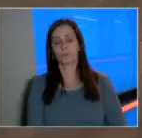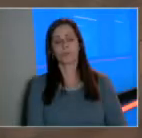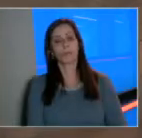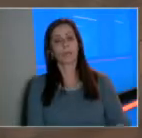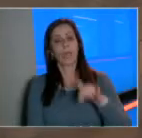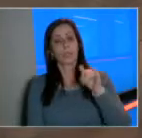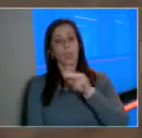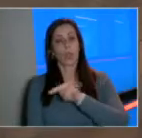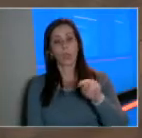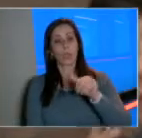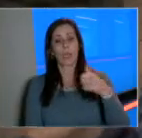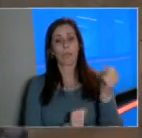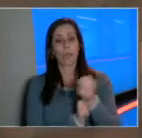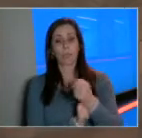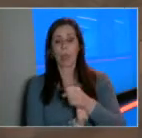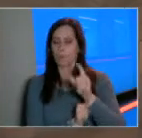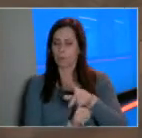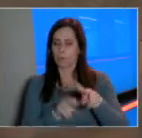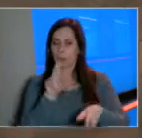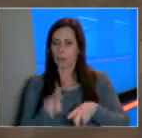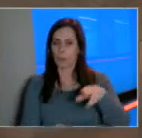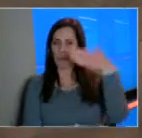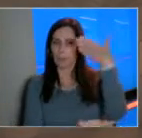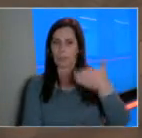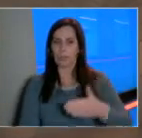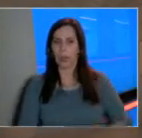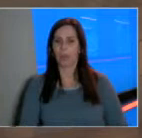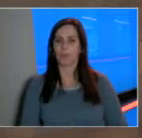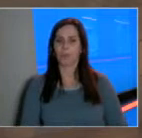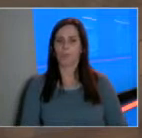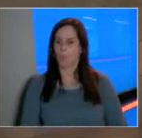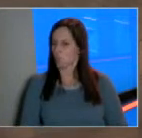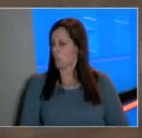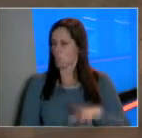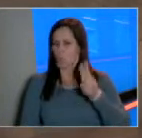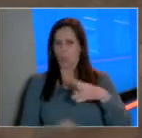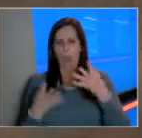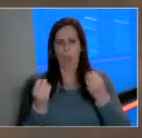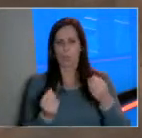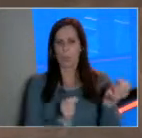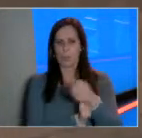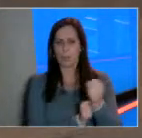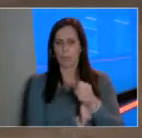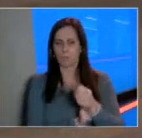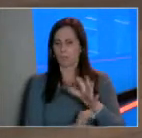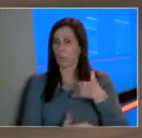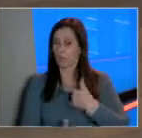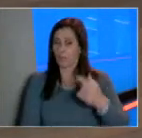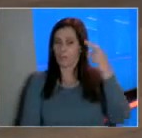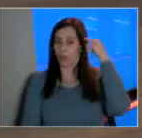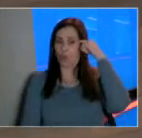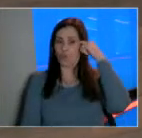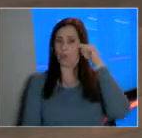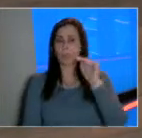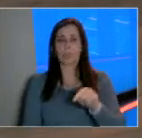דניאל, איזה תחום לדעתך מוזנח במדינה וחייבים לטפל בו? יש כל כך הרבה תחומים שמוזנחים. מה שעולה לי כרגע לראש